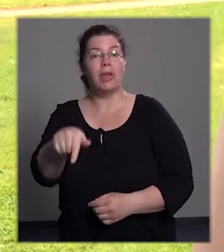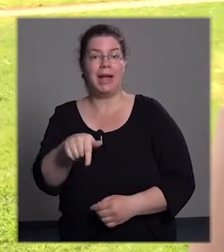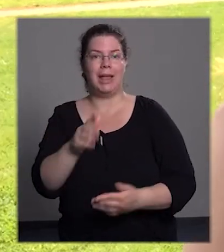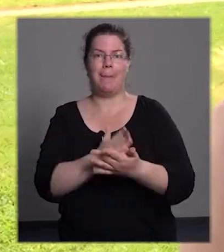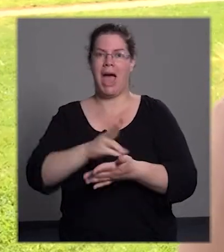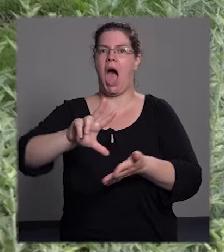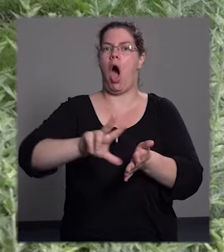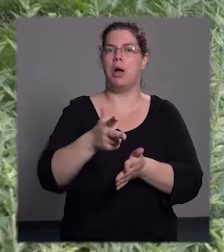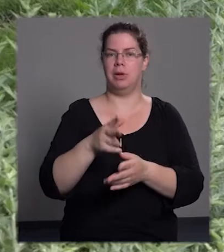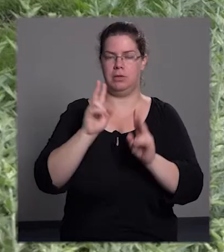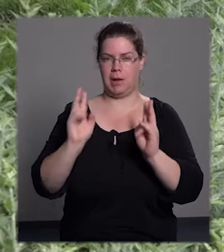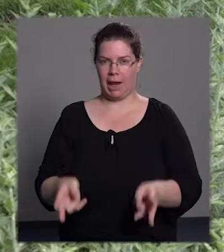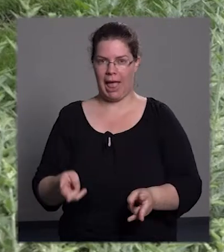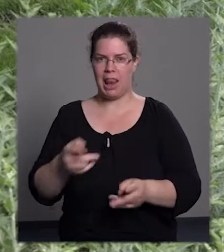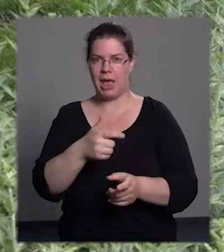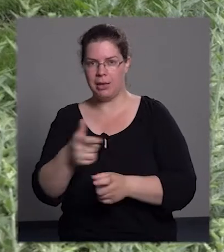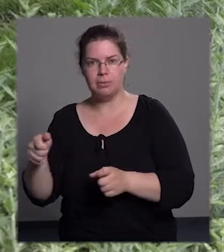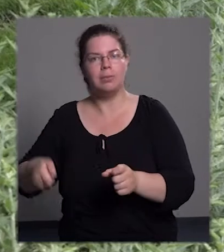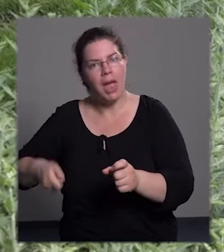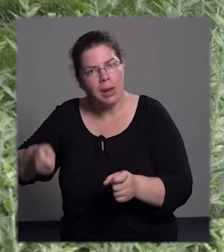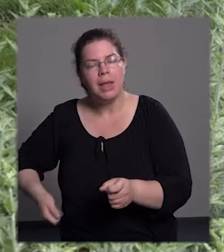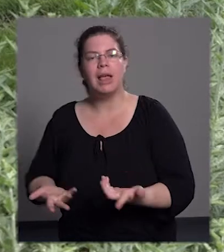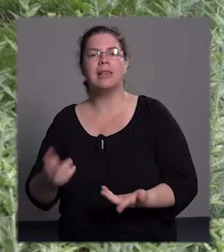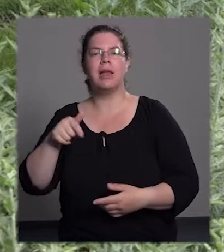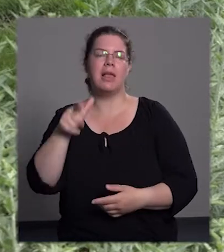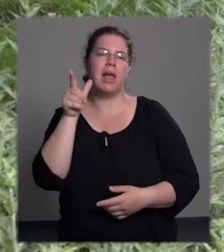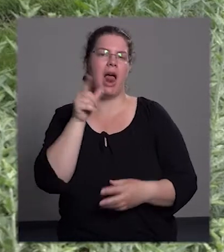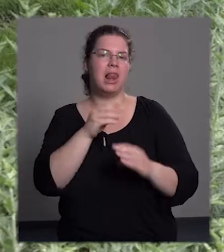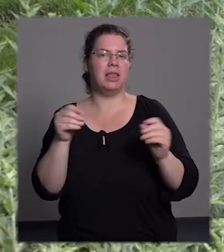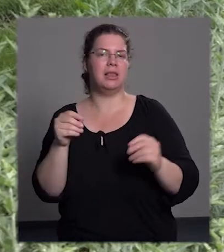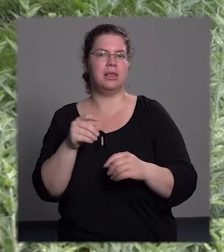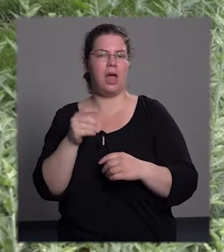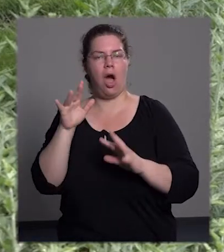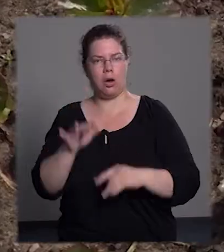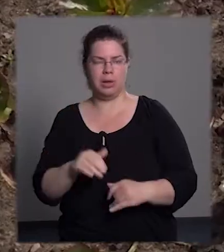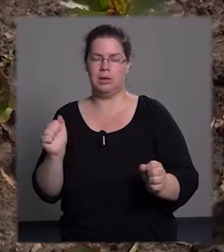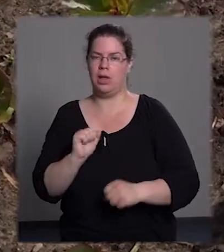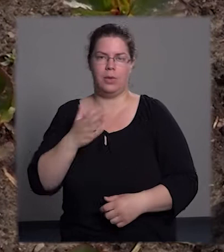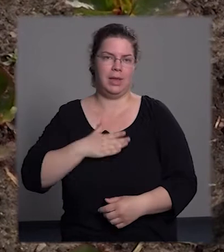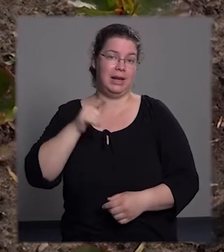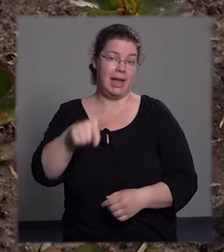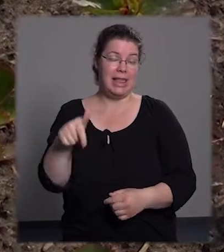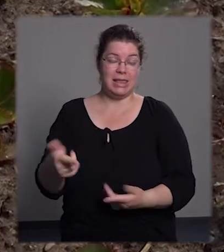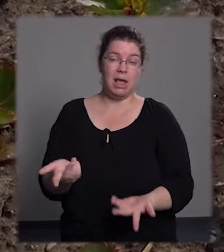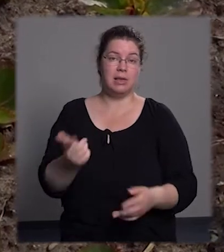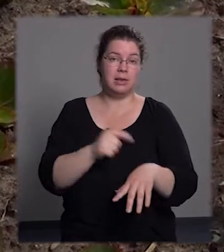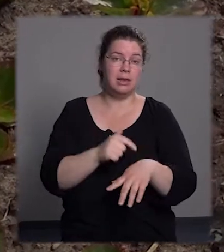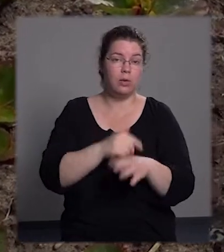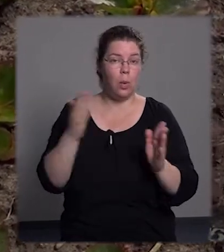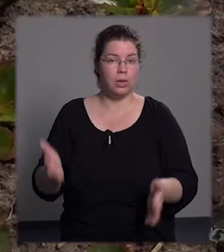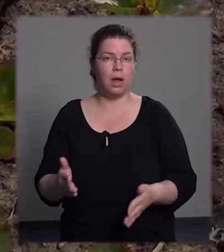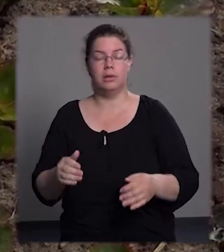permetezni. A liszharmat az viszont az nagyon szerette ezt az időszakot. Csapatmunka. Általában, és nagy rész, nagyon jó